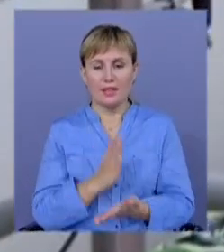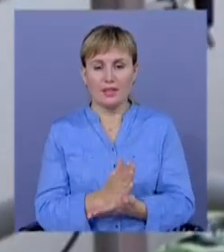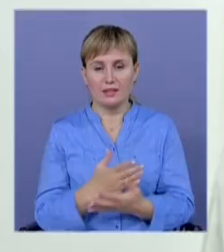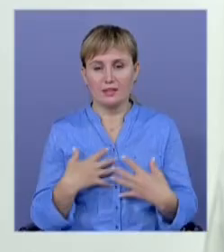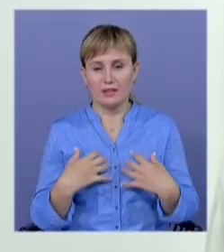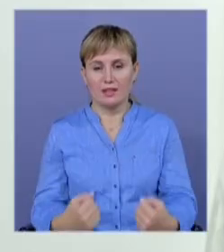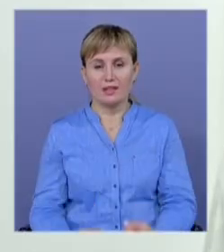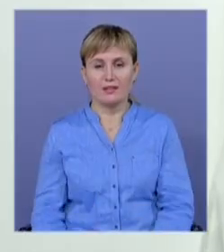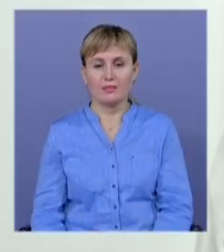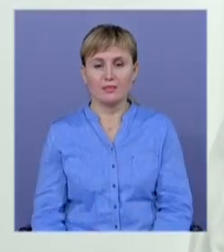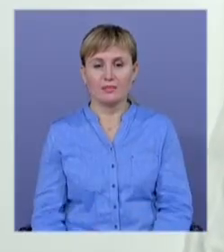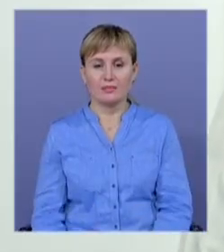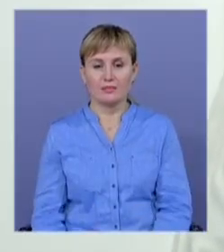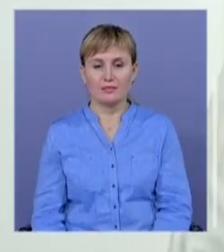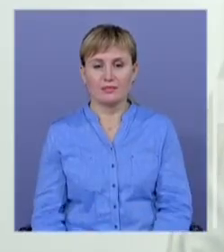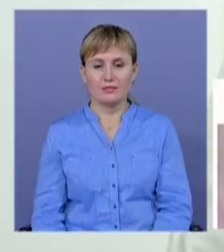угрожает.